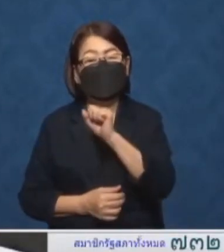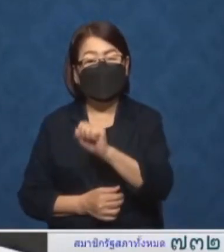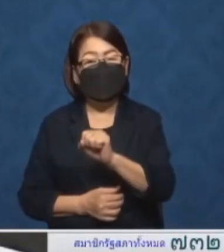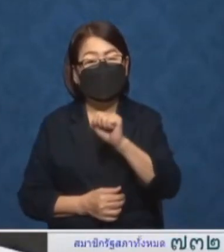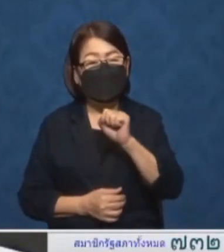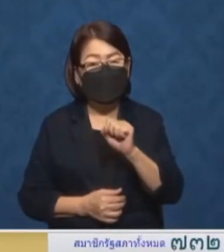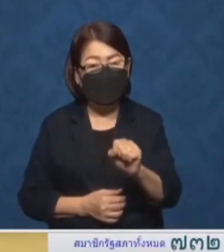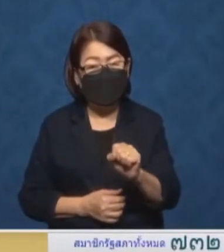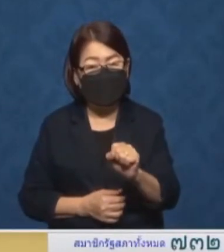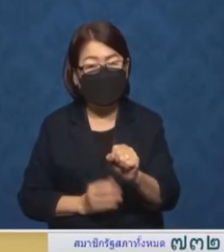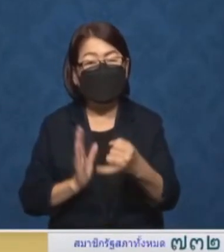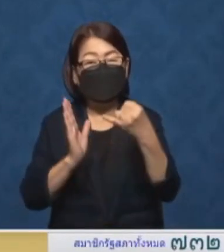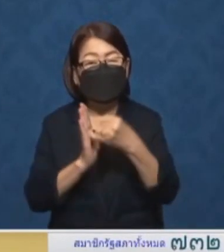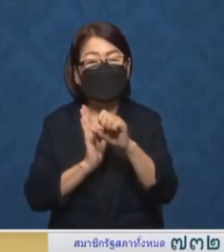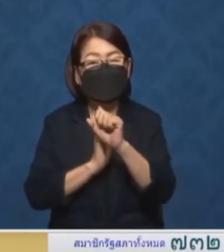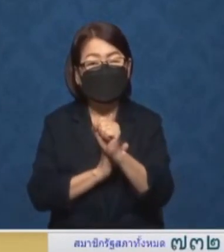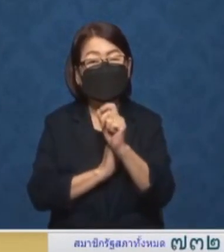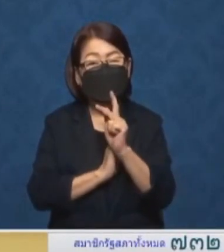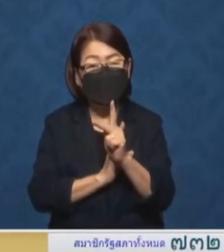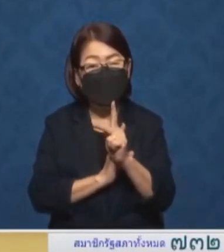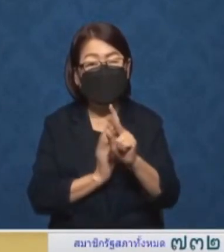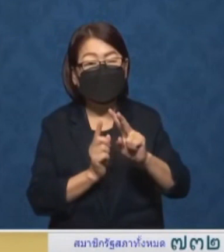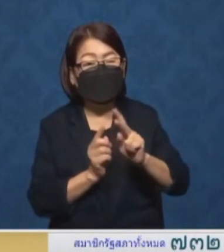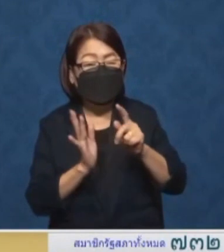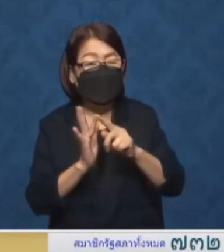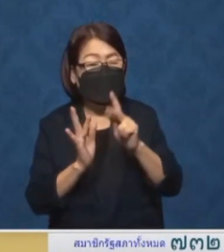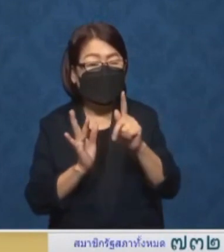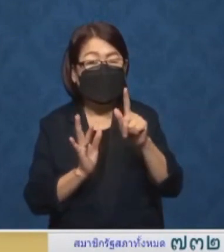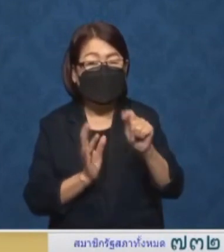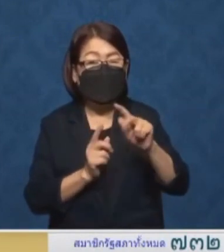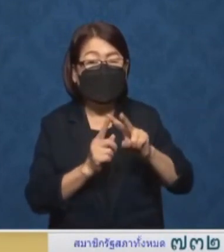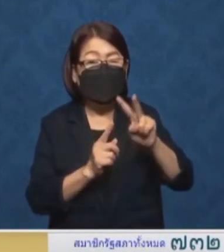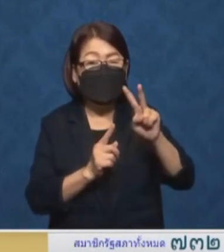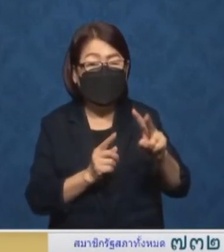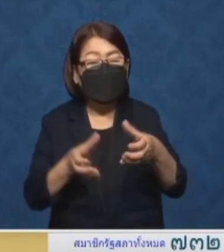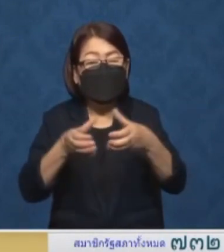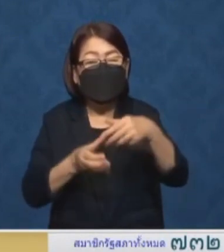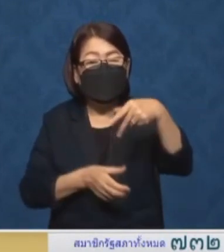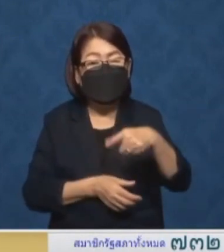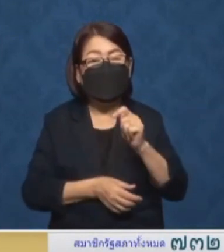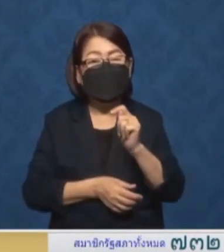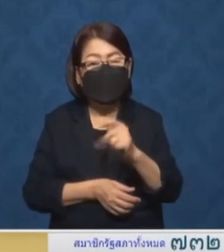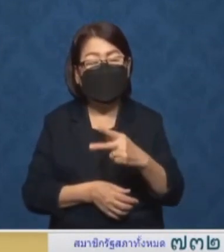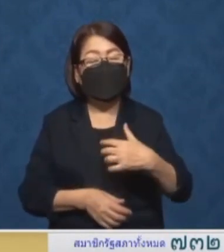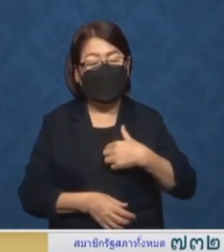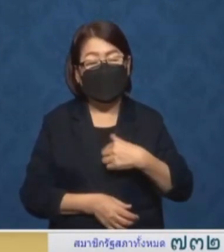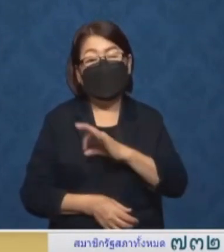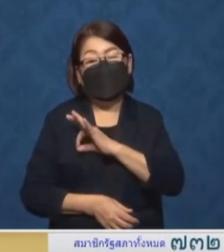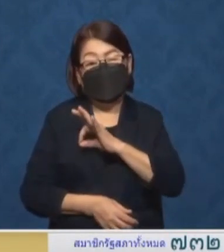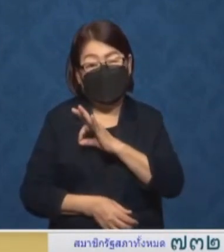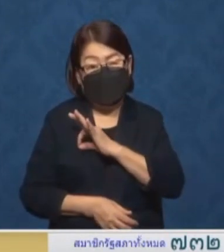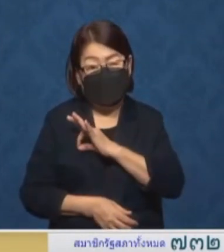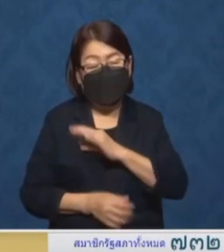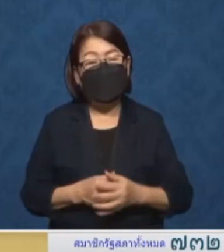จังหวัดสกลนครเขต2พรรคเพื่อไทยในฐานะสมาชิกรัฐสภาท่านประธานครับความจริ